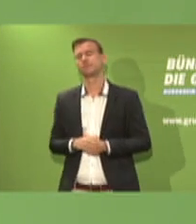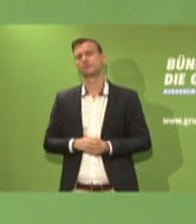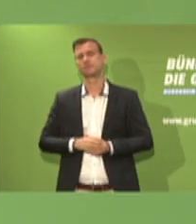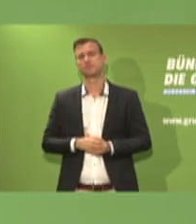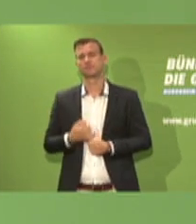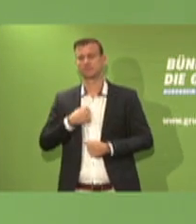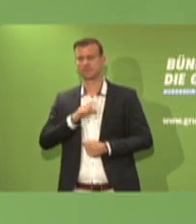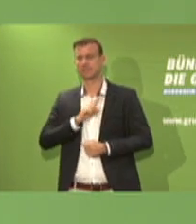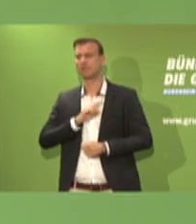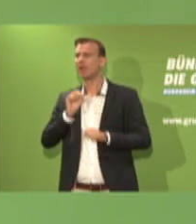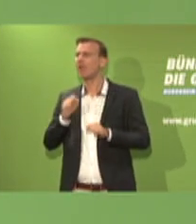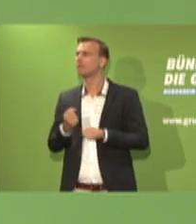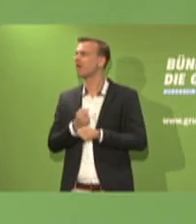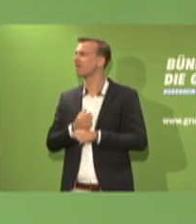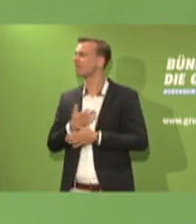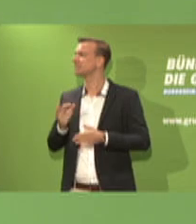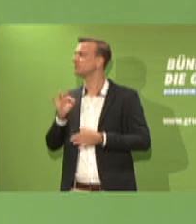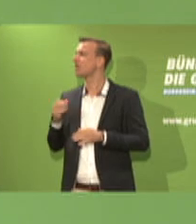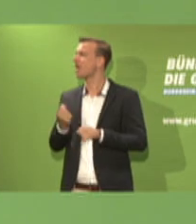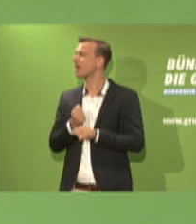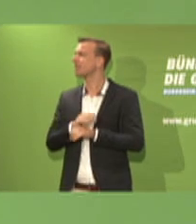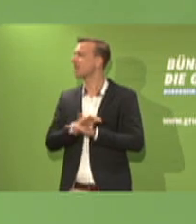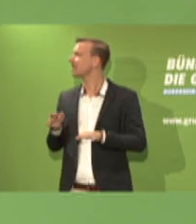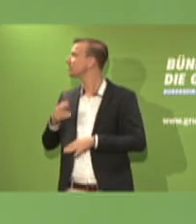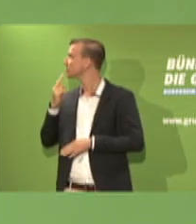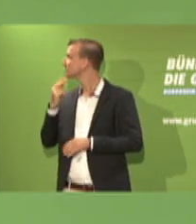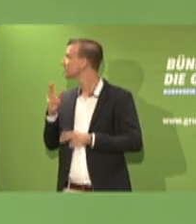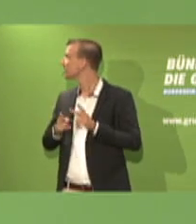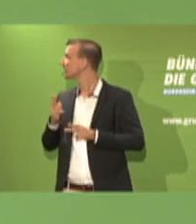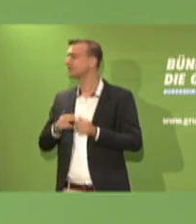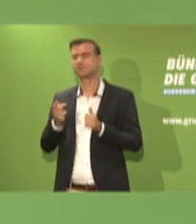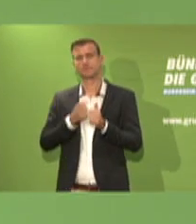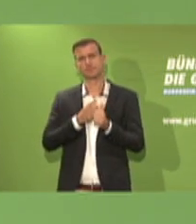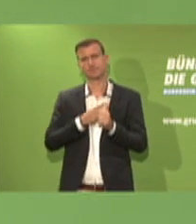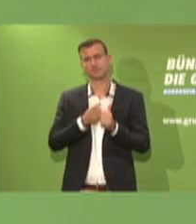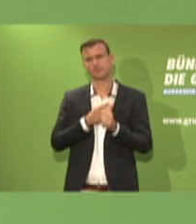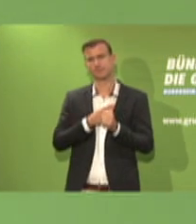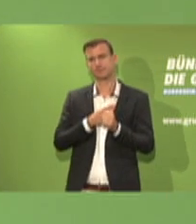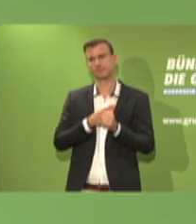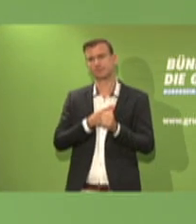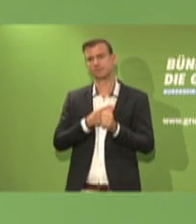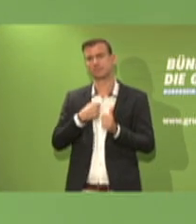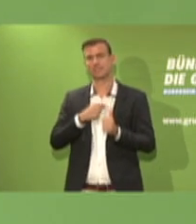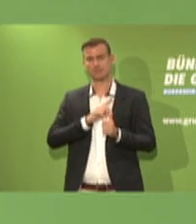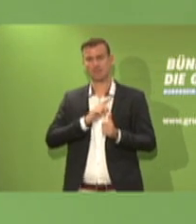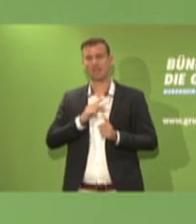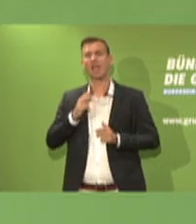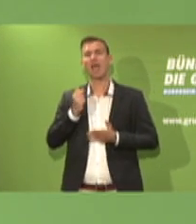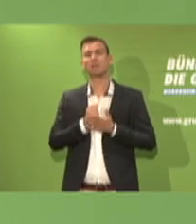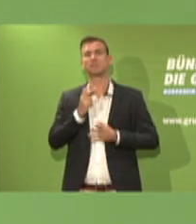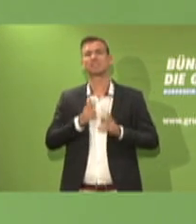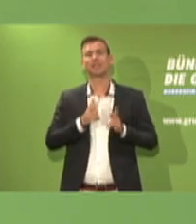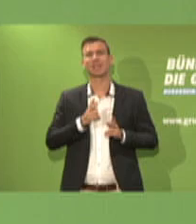Was kann ich da beitragen zur Arbeit des Landesschiedsgerichts? Auf der einen Seite bin ich von Beruf Richterin an einem